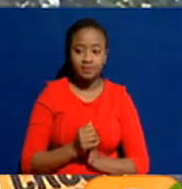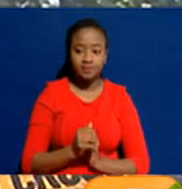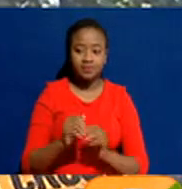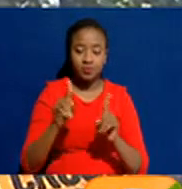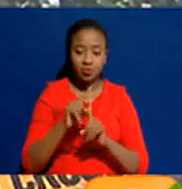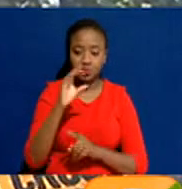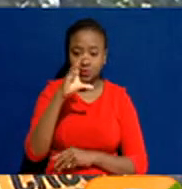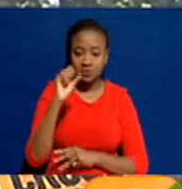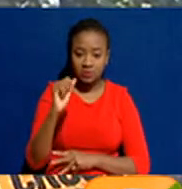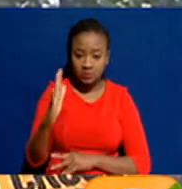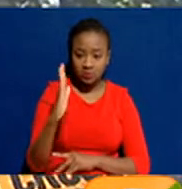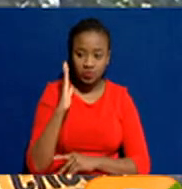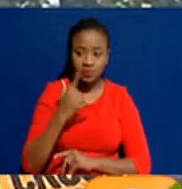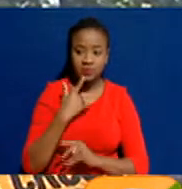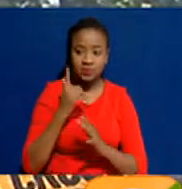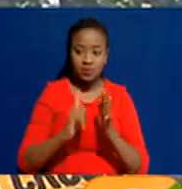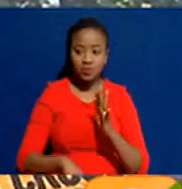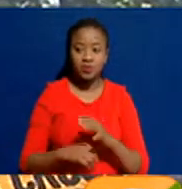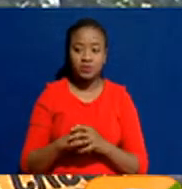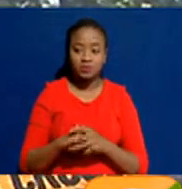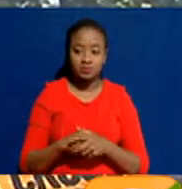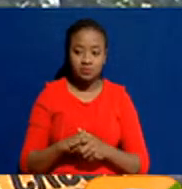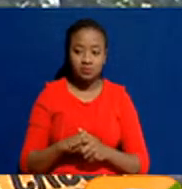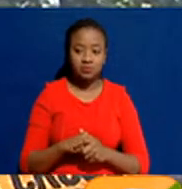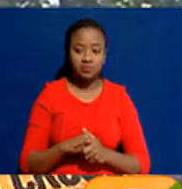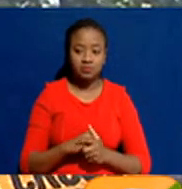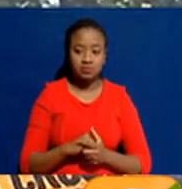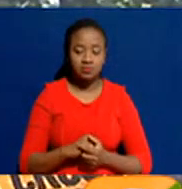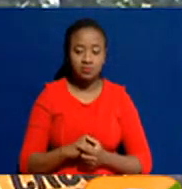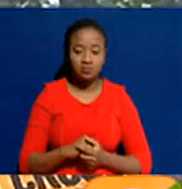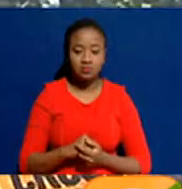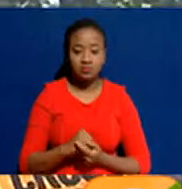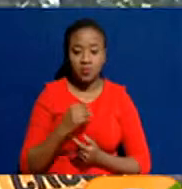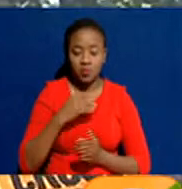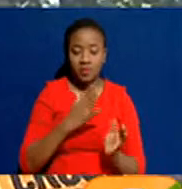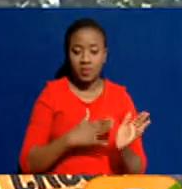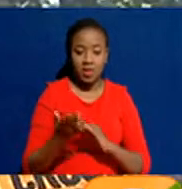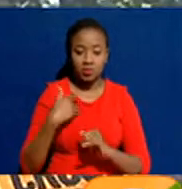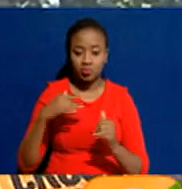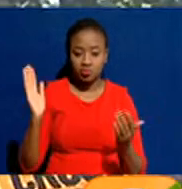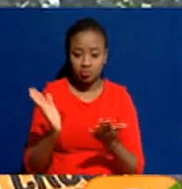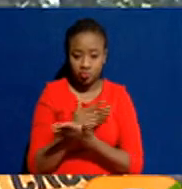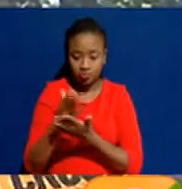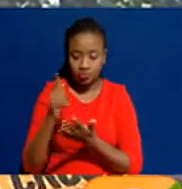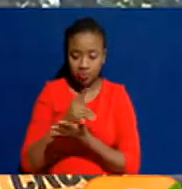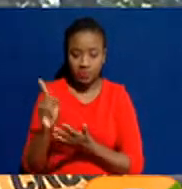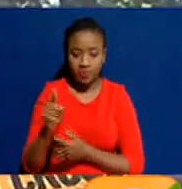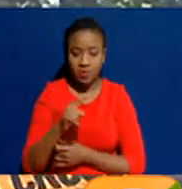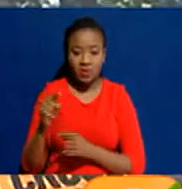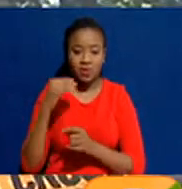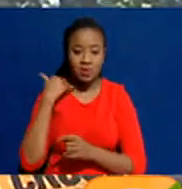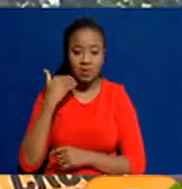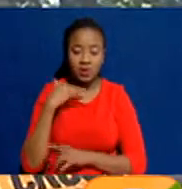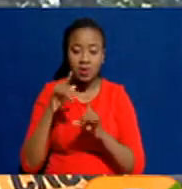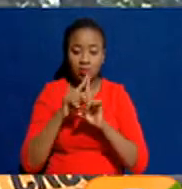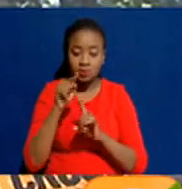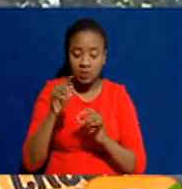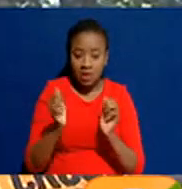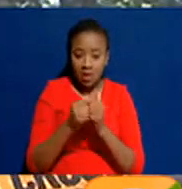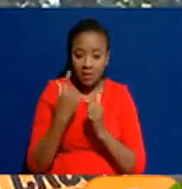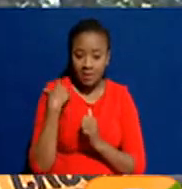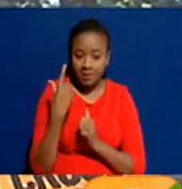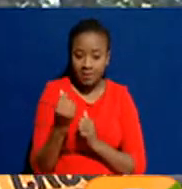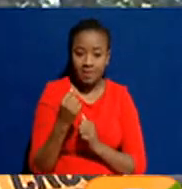Kindiki amesema kuwa serikali imewaagiza maafisa usalama kukabiliana na wanamgambo hao. Shambulizi hili la punde likijiri